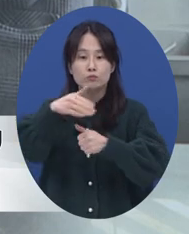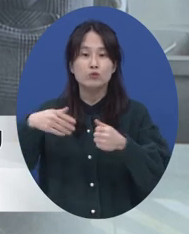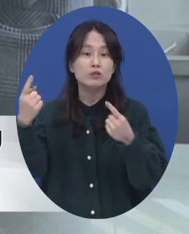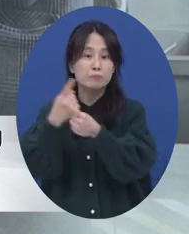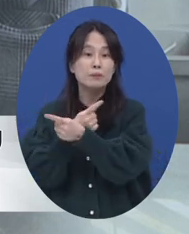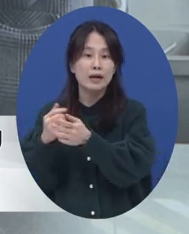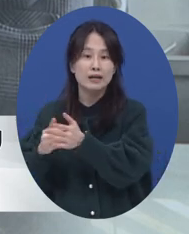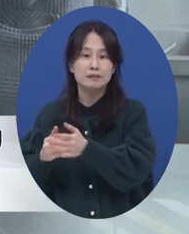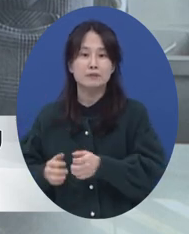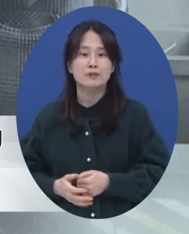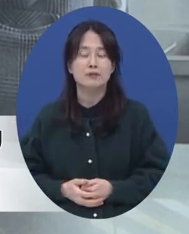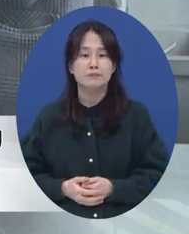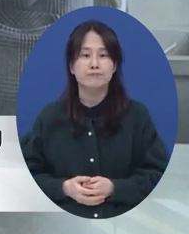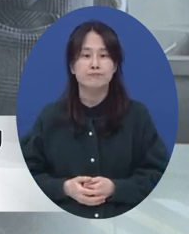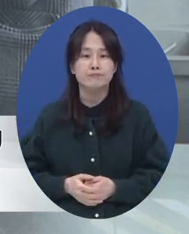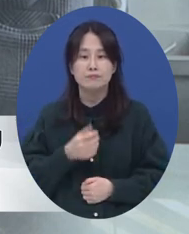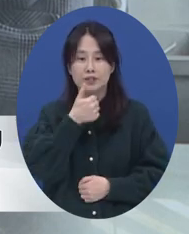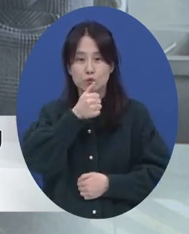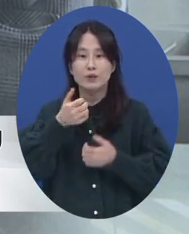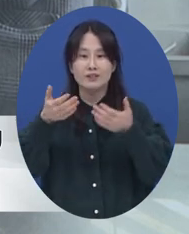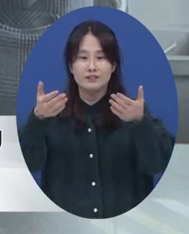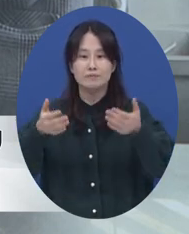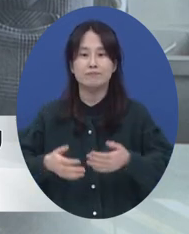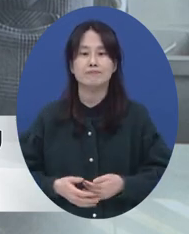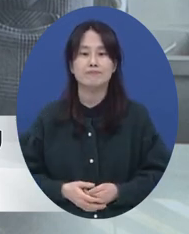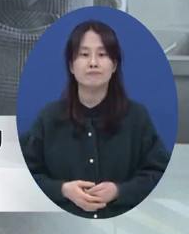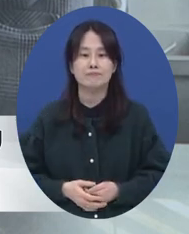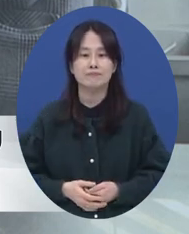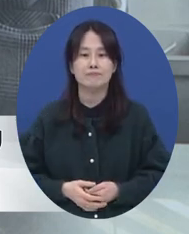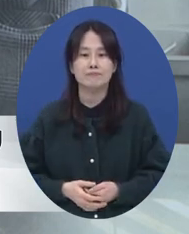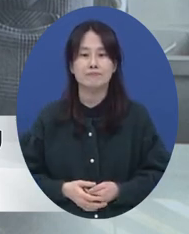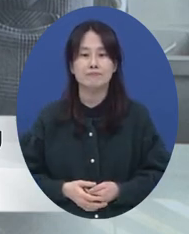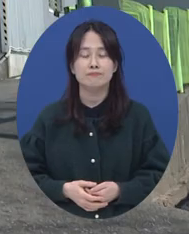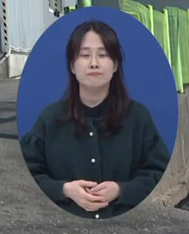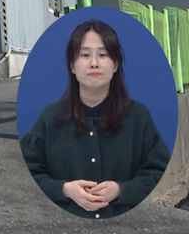개선했습니다 구형 술 기자가 현장 취재했습니다